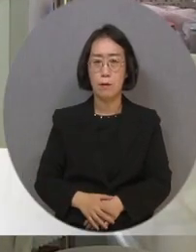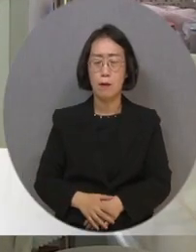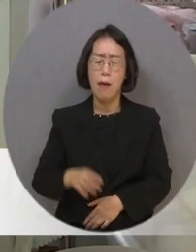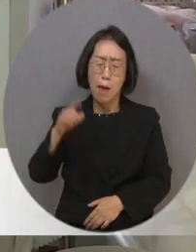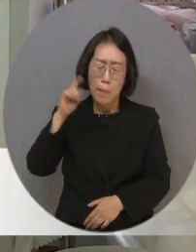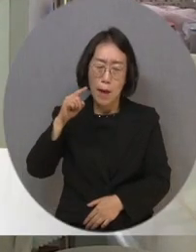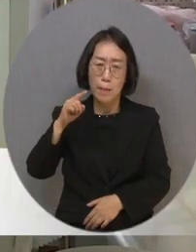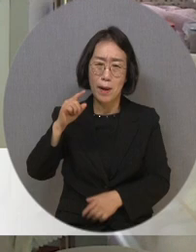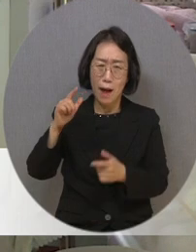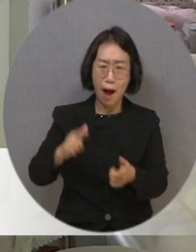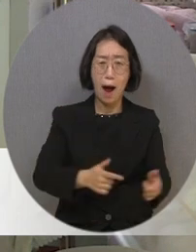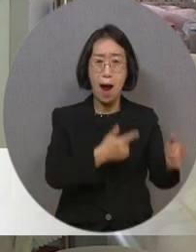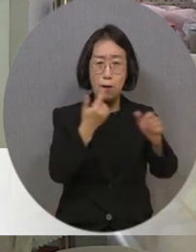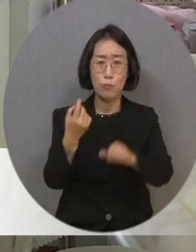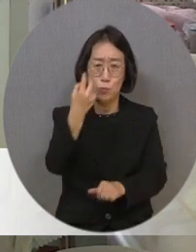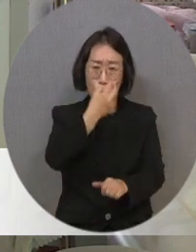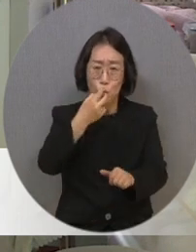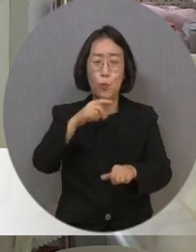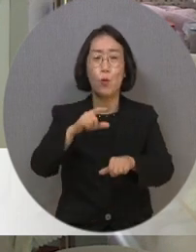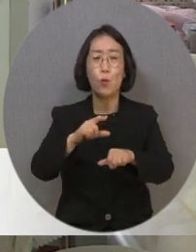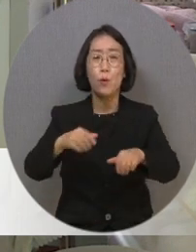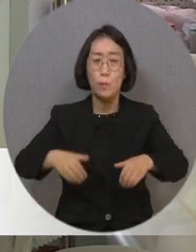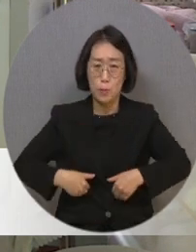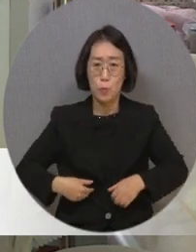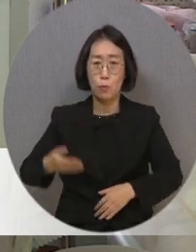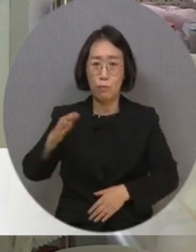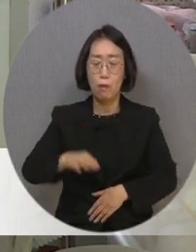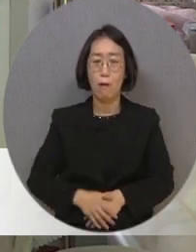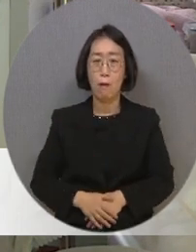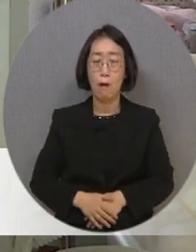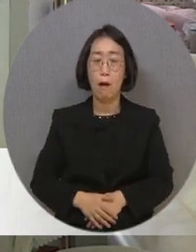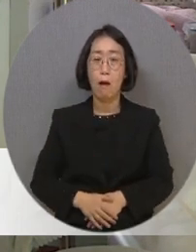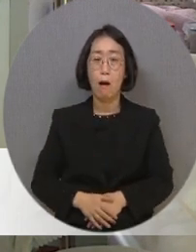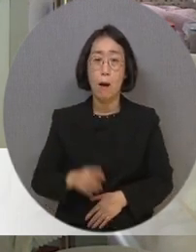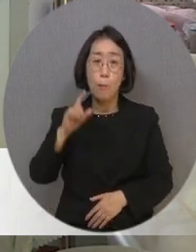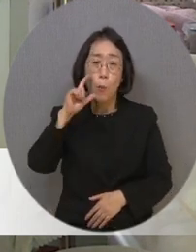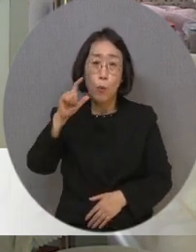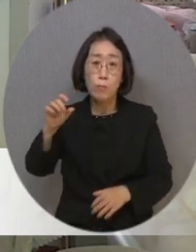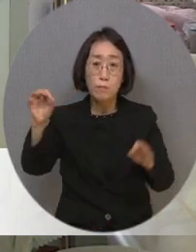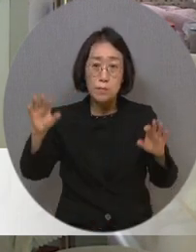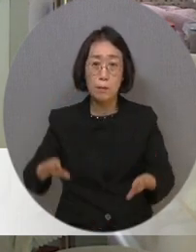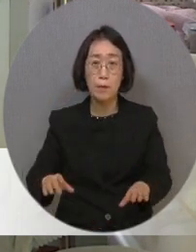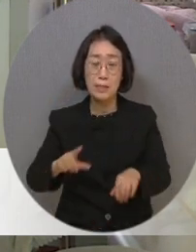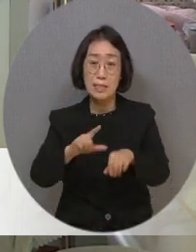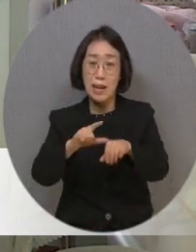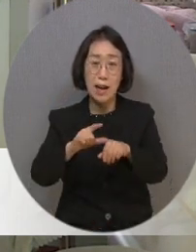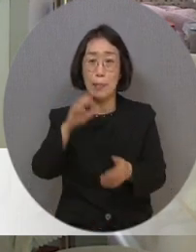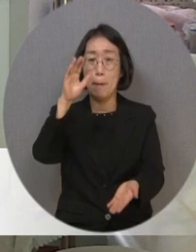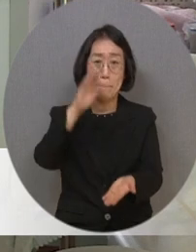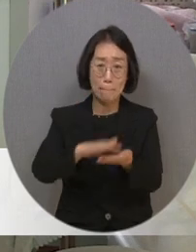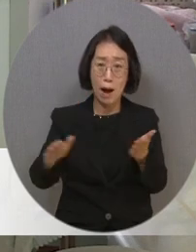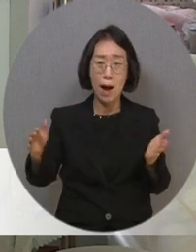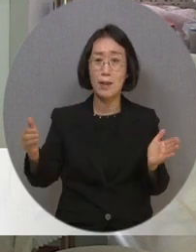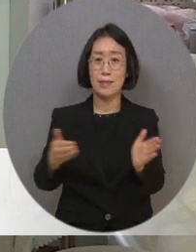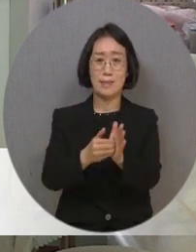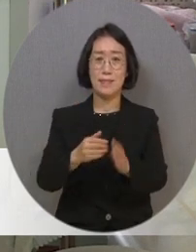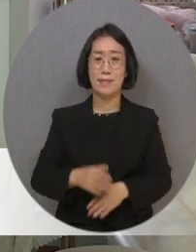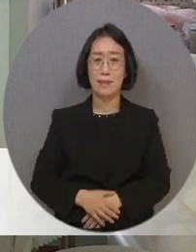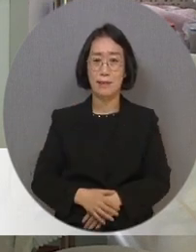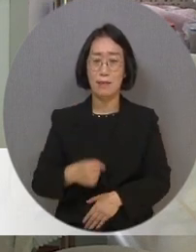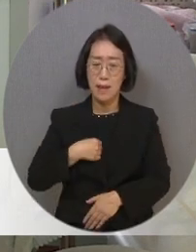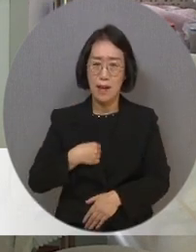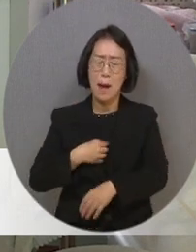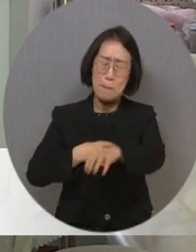24시간 케어가 필요한데 그러니까 한 보름 정도면 그 시간이 없어졌거든요. 그래서